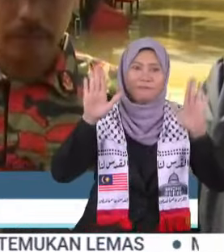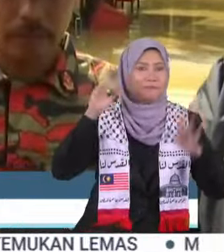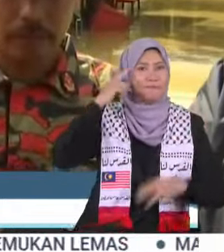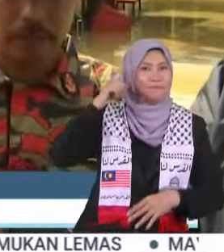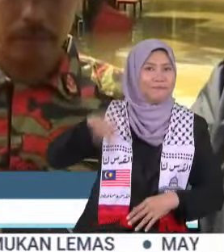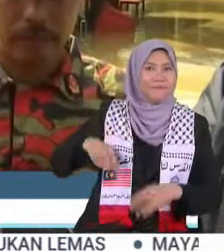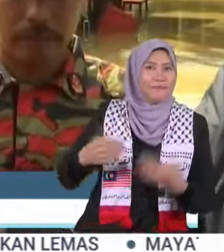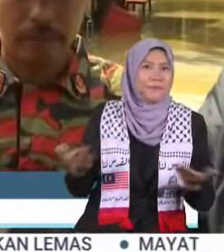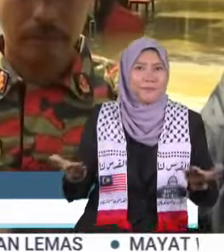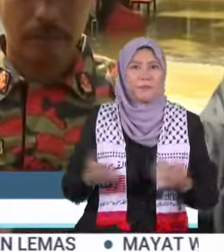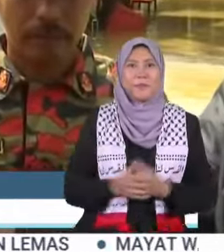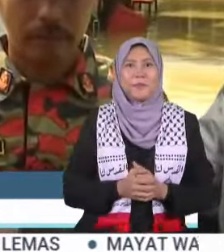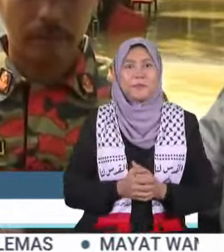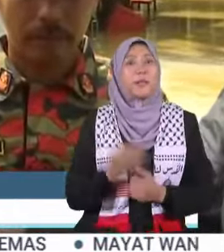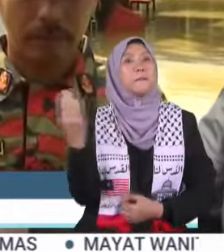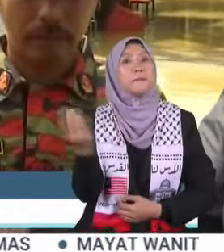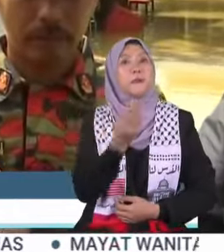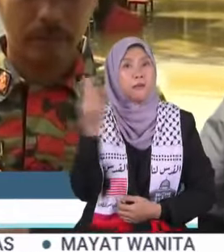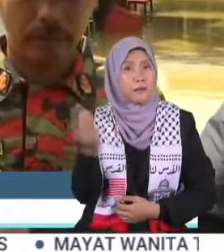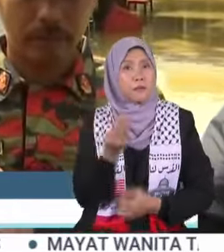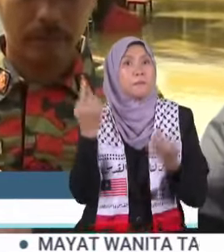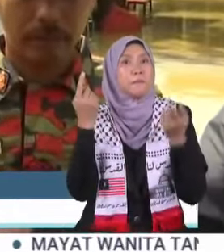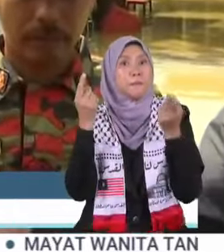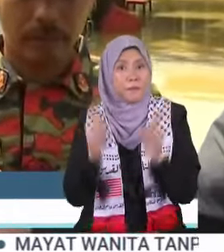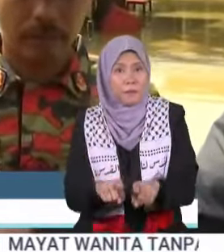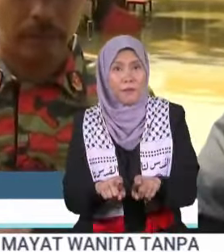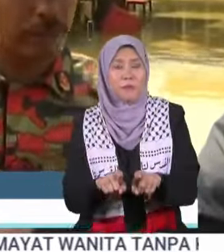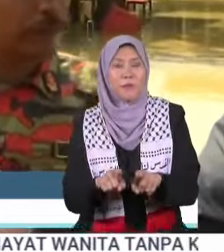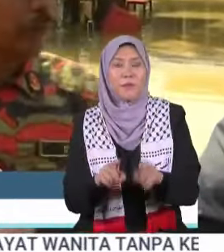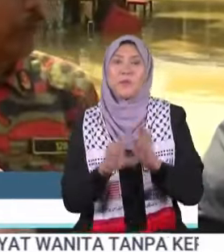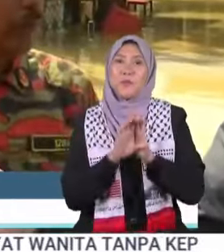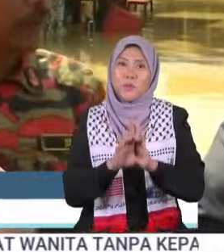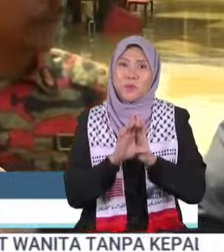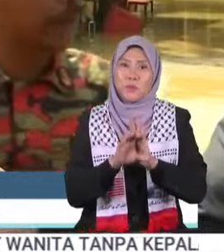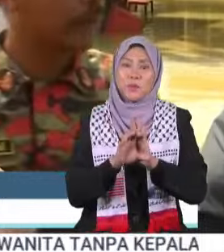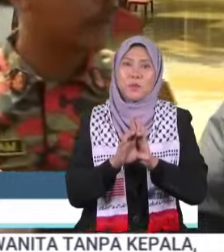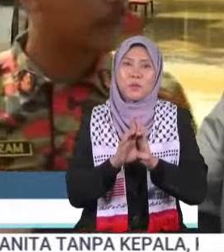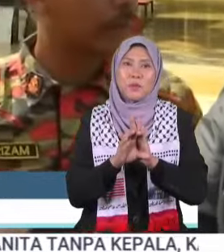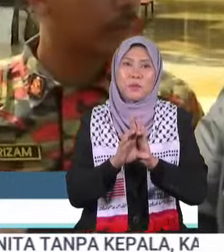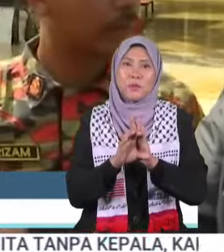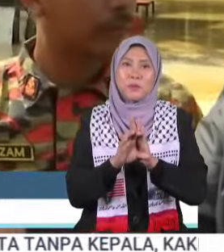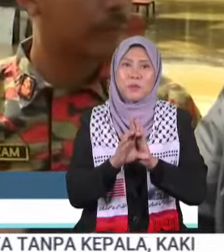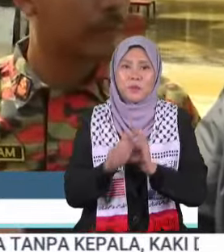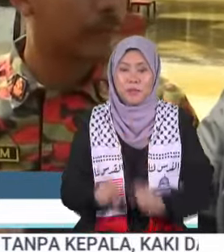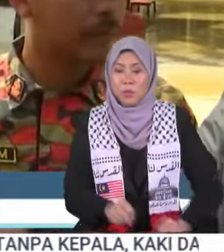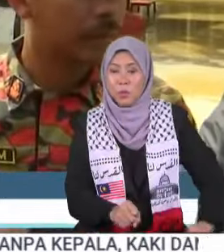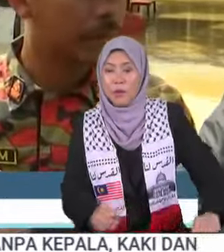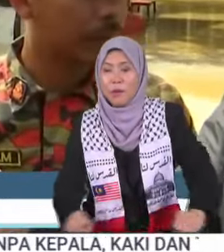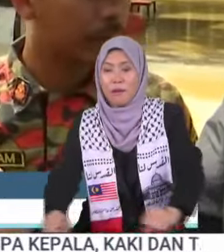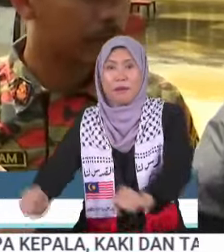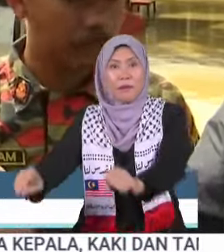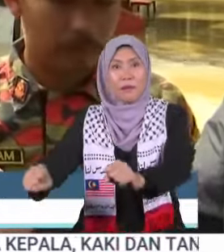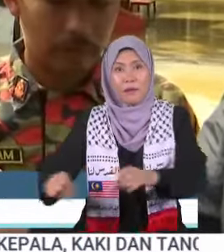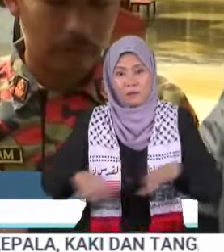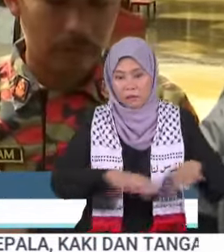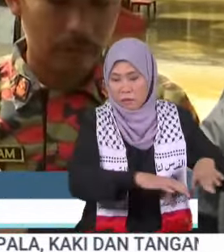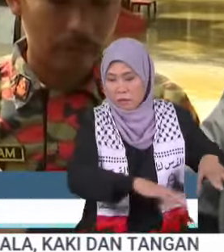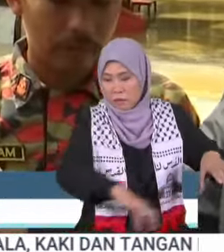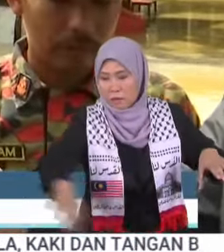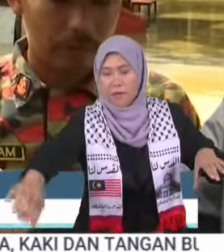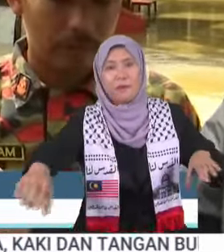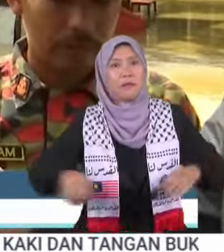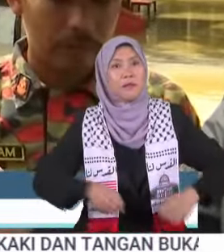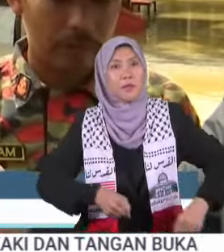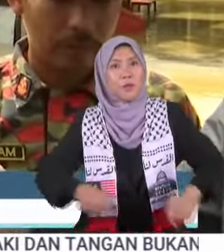cuma berdasarkan daripada kebiasaan yang berlaku sebagai contohnya macam kita di sungai-sungai di lembangan okey